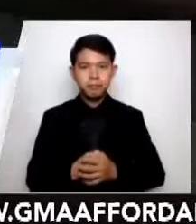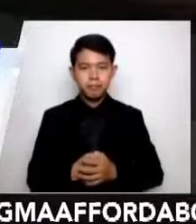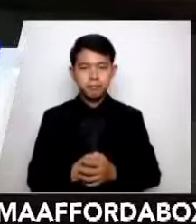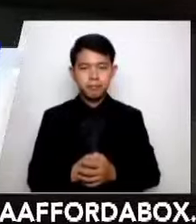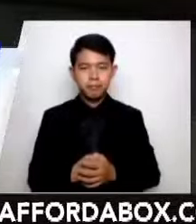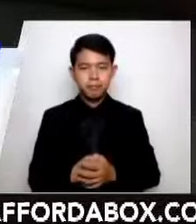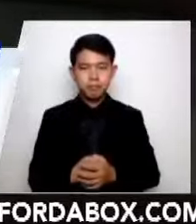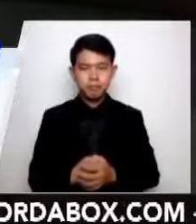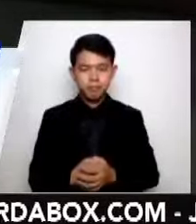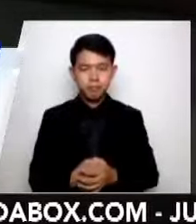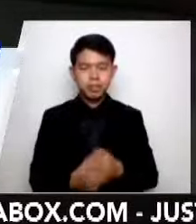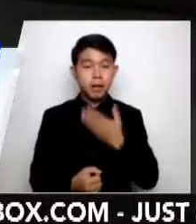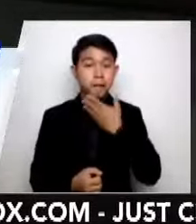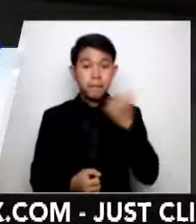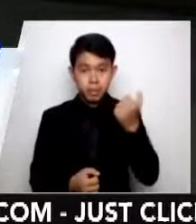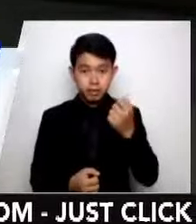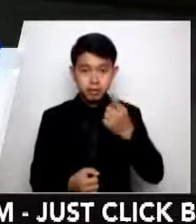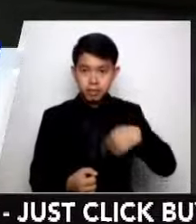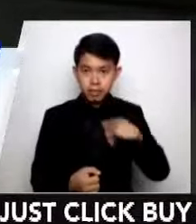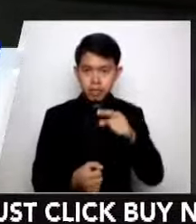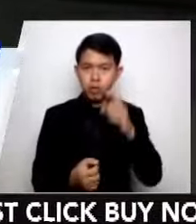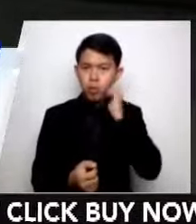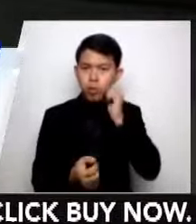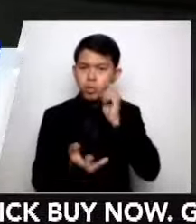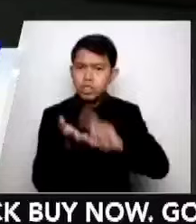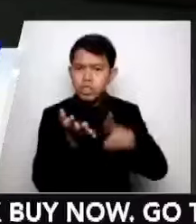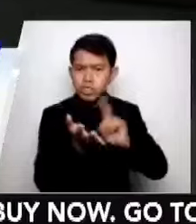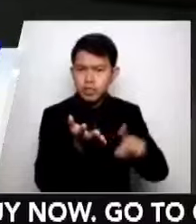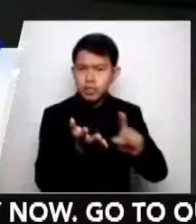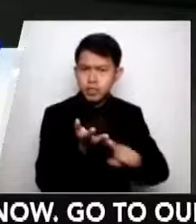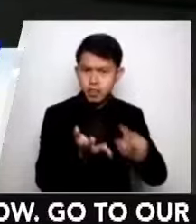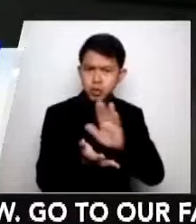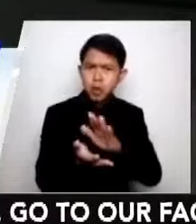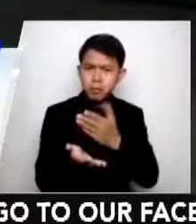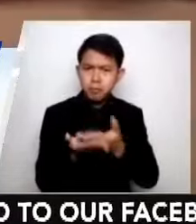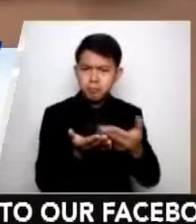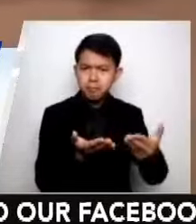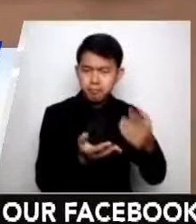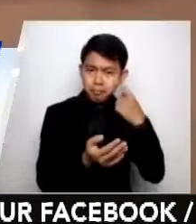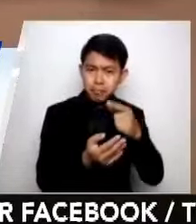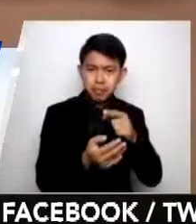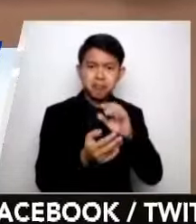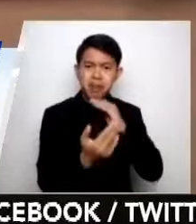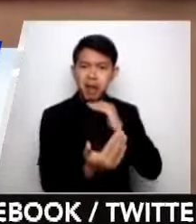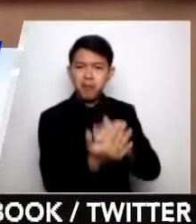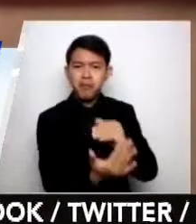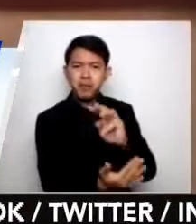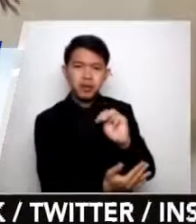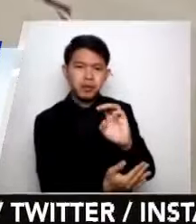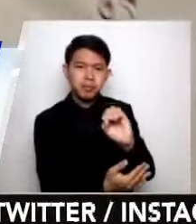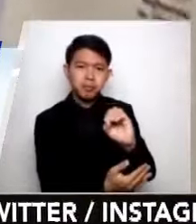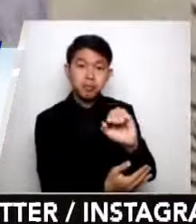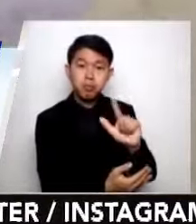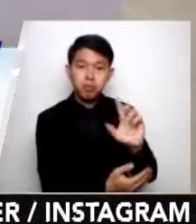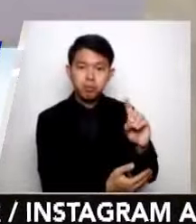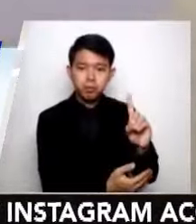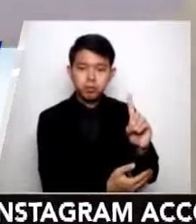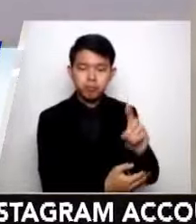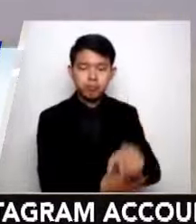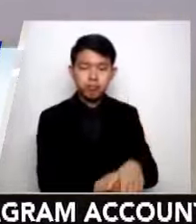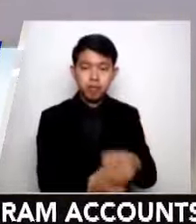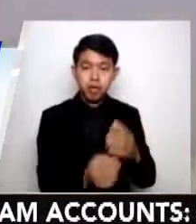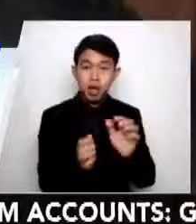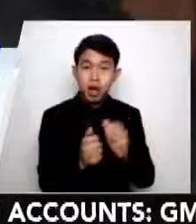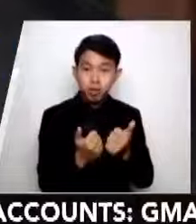daw na ugaliing i-check ang mga ito para maiwasan ang molds o amag mas makakaiwas daw sa amag kung regular ang